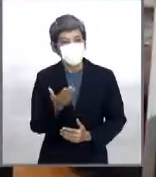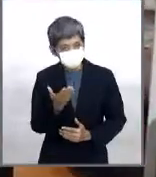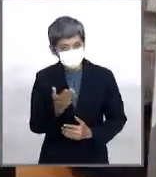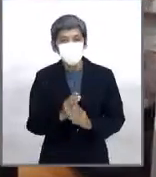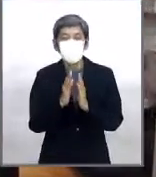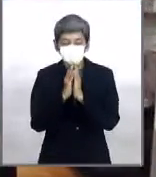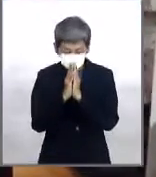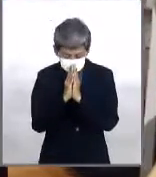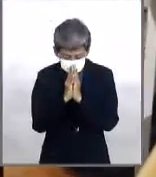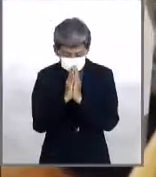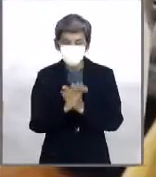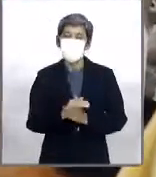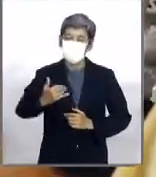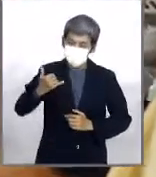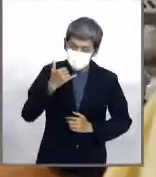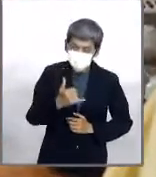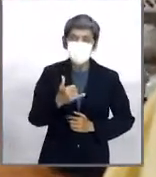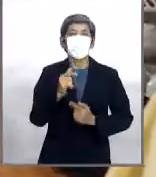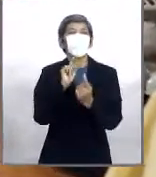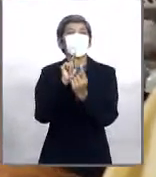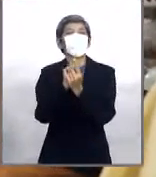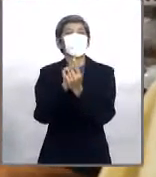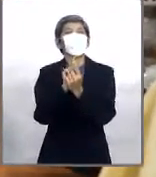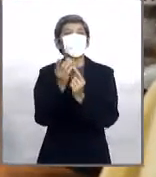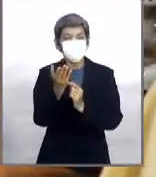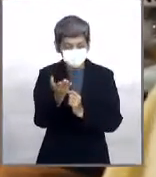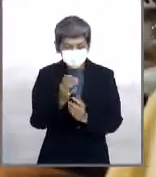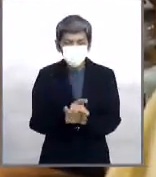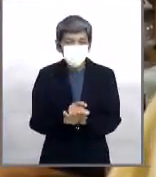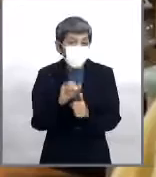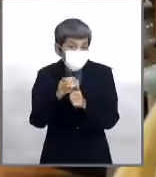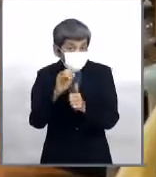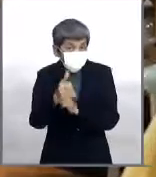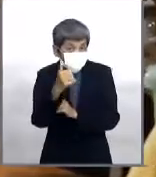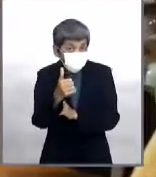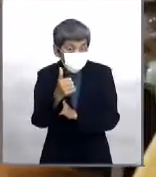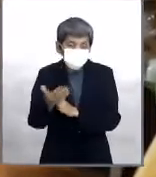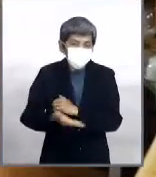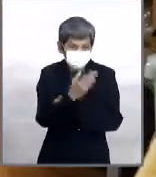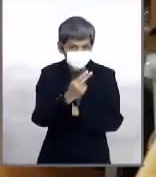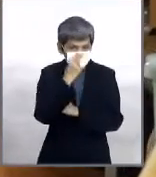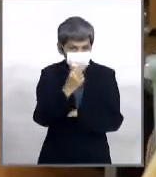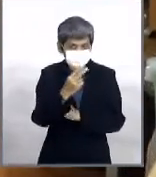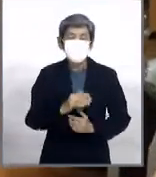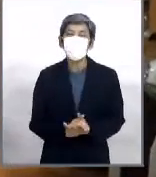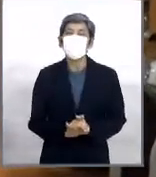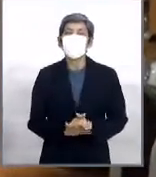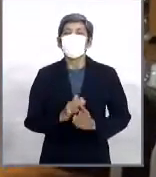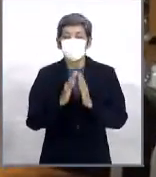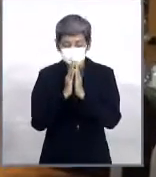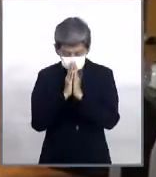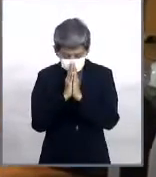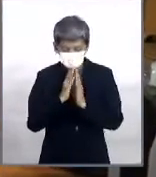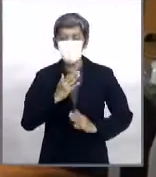พี่ตะวันขอบคุณมากเลยค่ะวันนี้ให้มายได้มาเยี่ยมที่บ้านค่ะพี่ตะวันแนะนำตัวสั้นๆให้ผู้ชมรู้จักหน่อยนะคะ